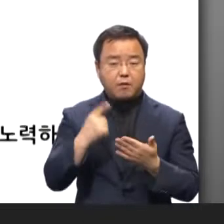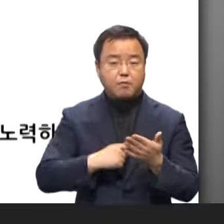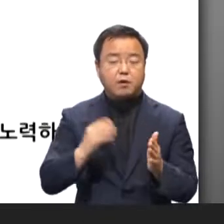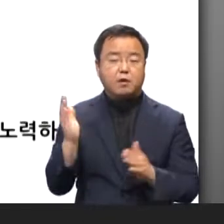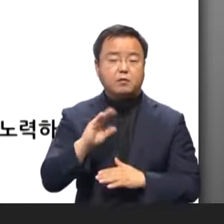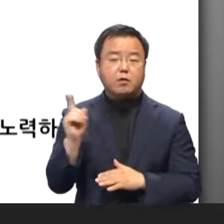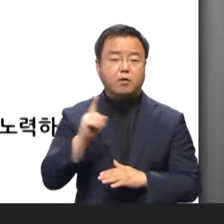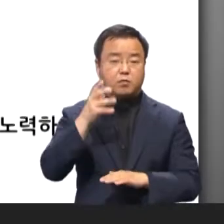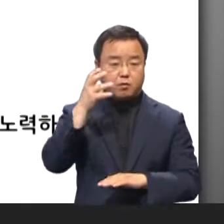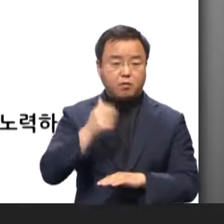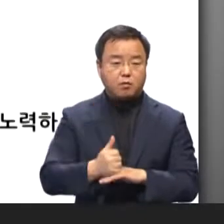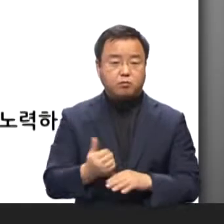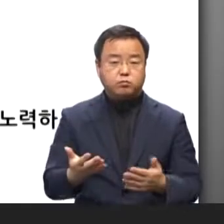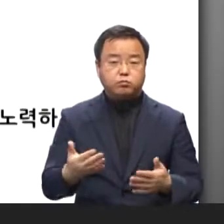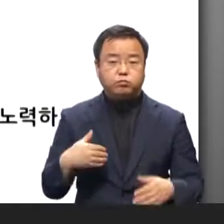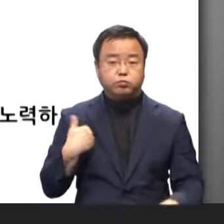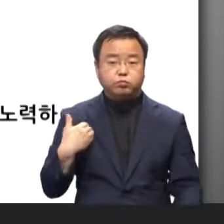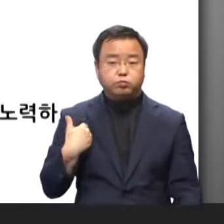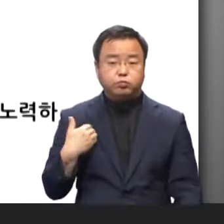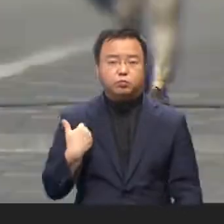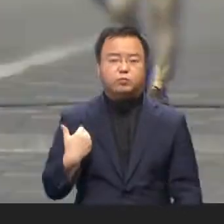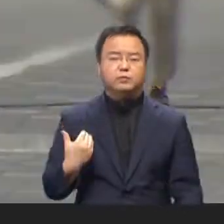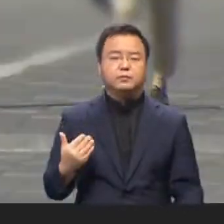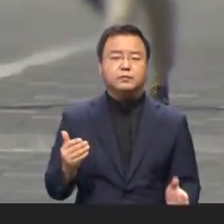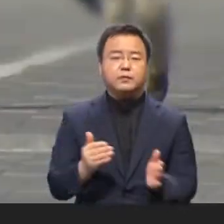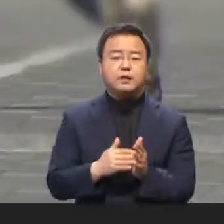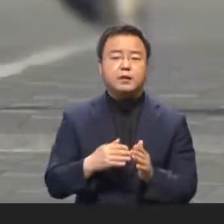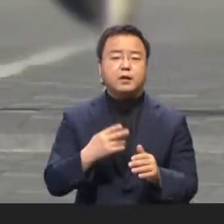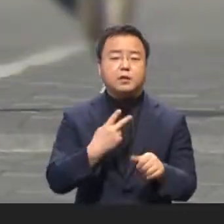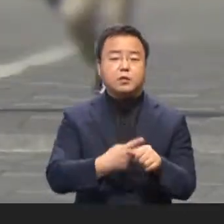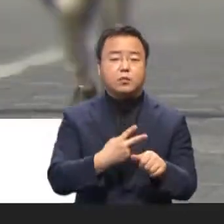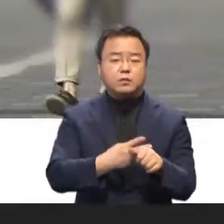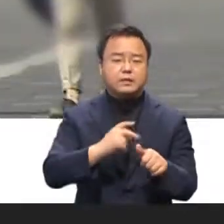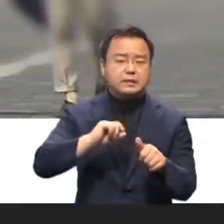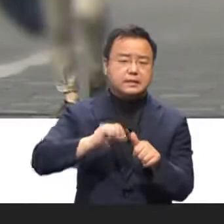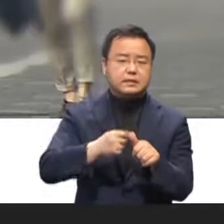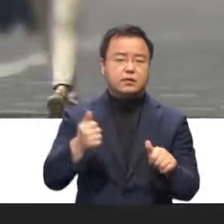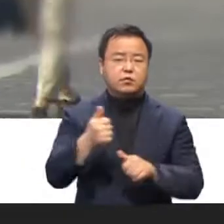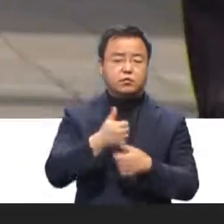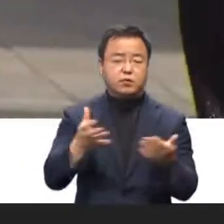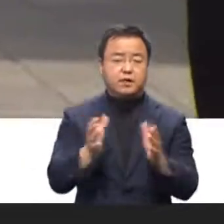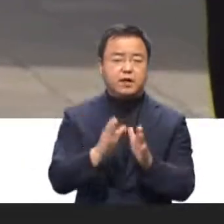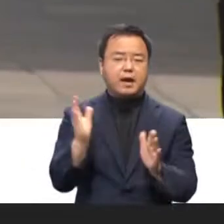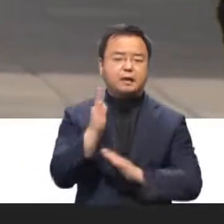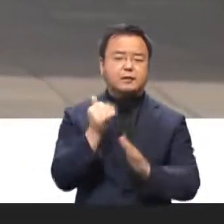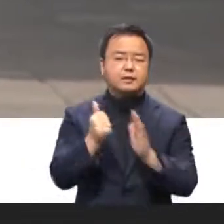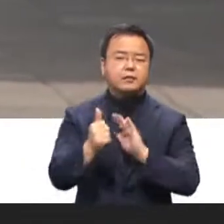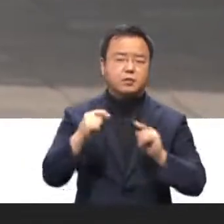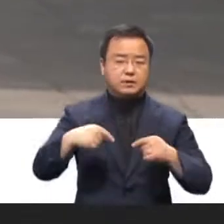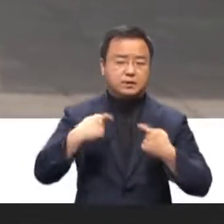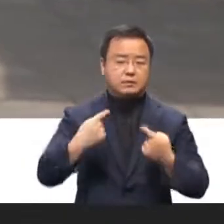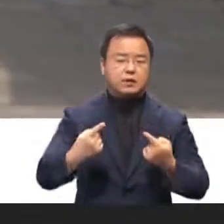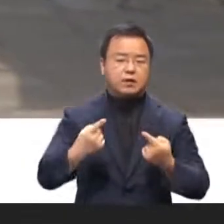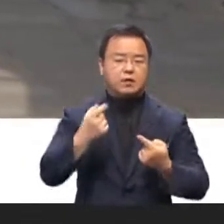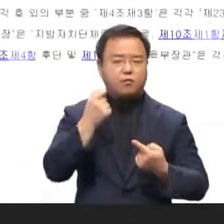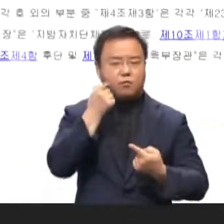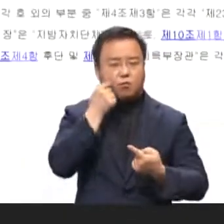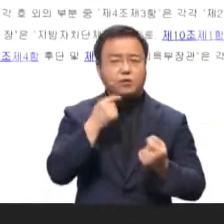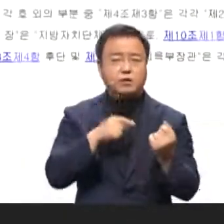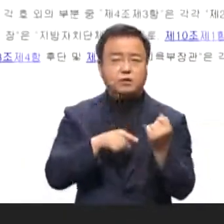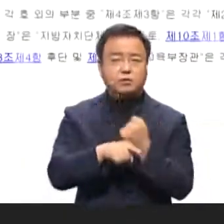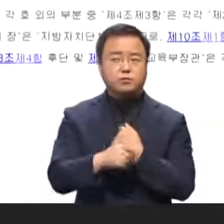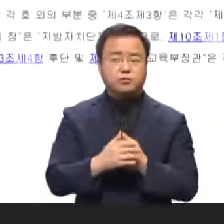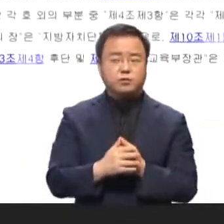처분이 나왔는지 알 수 없었습니다 교원 징계위원회의 학생 대표가 참여하지 않기 때문입니다